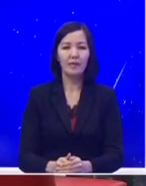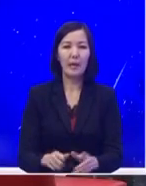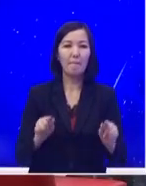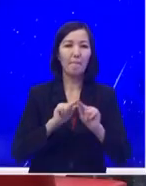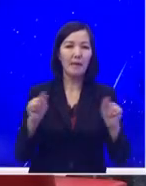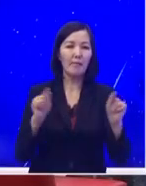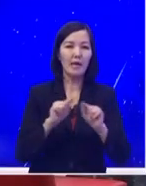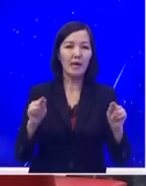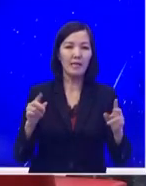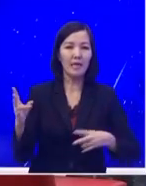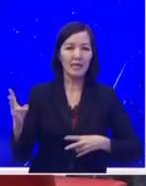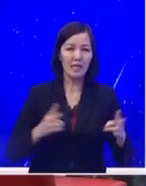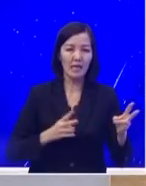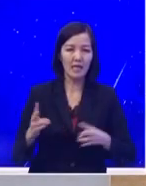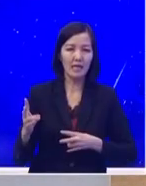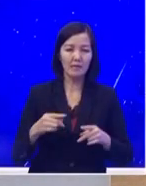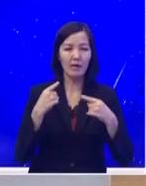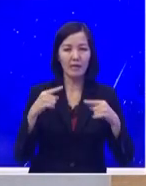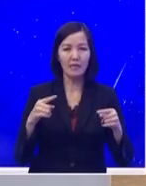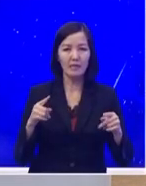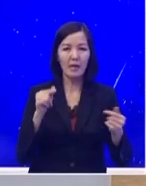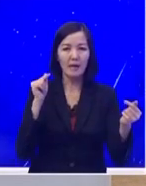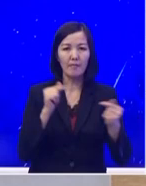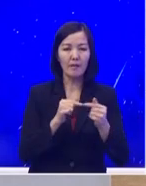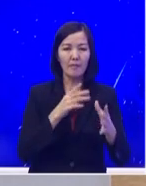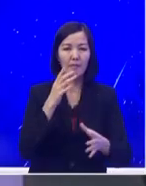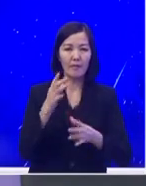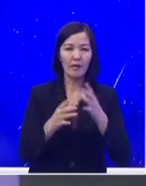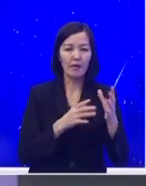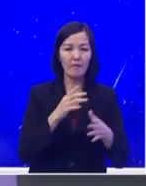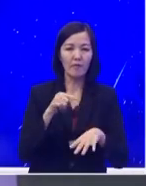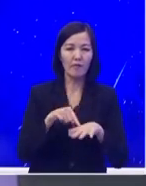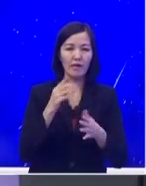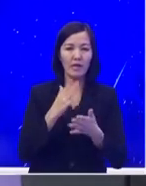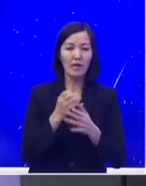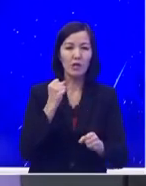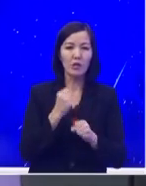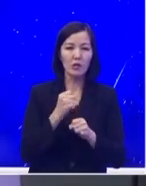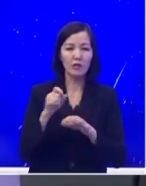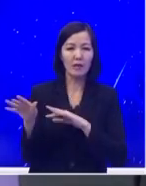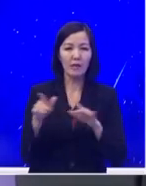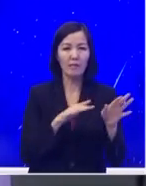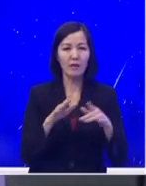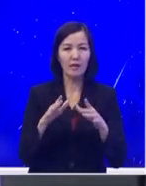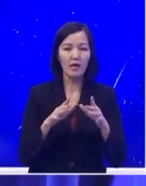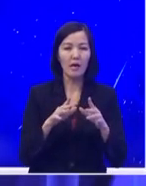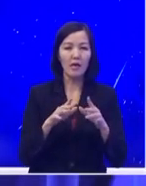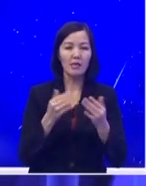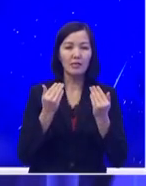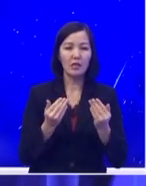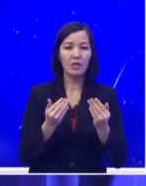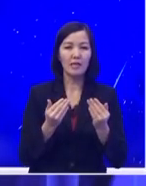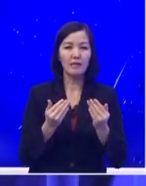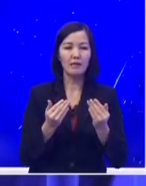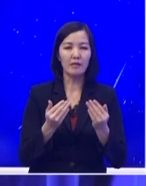Пропаганда терроризма, стирание нравственных ценностей, борьба за мировое влияние самыми жесткими мерами – все это активизируется в мире. В нынешнее время